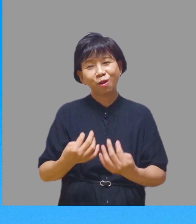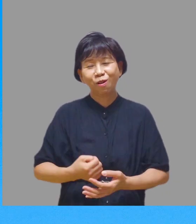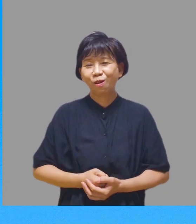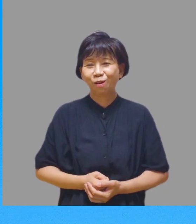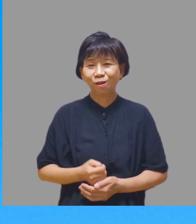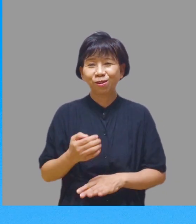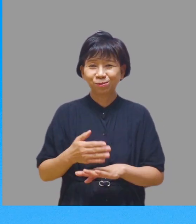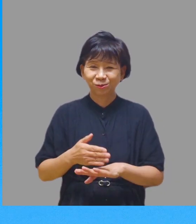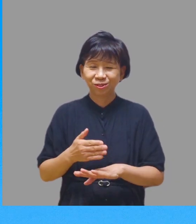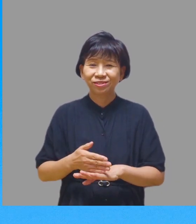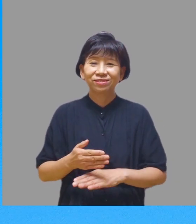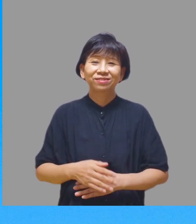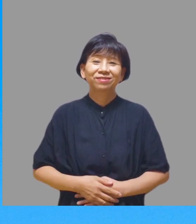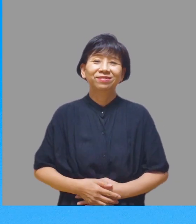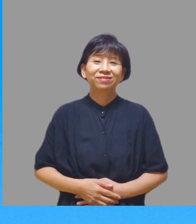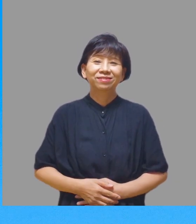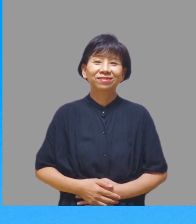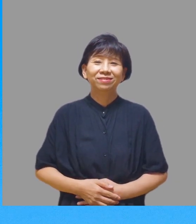감사합니다.